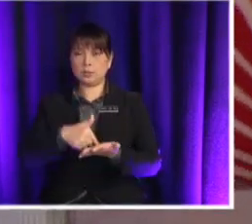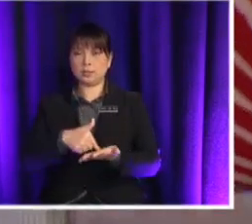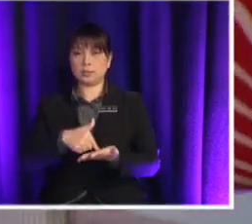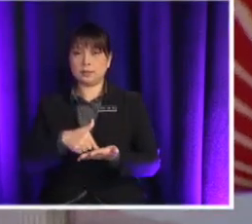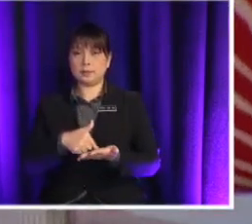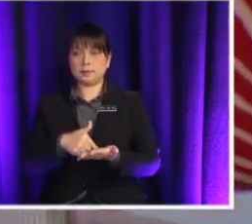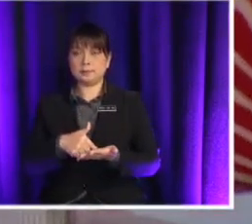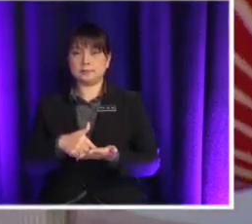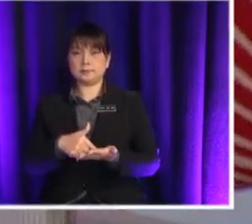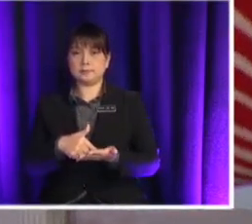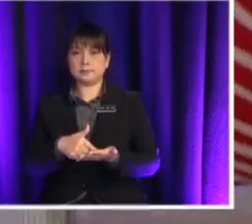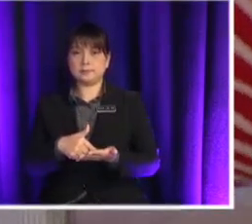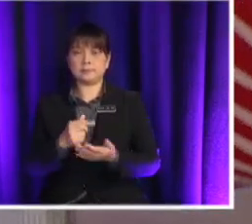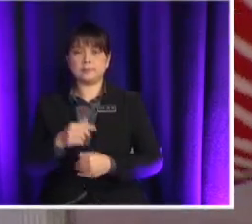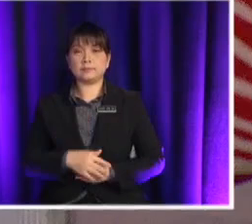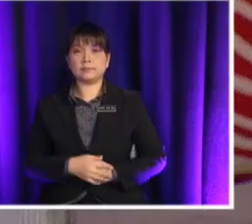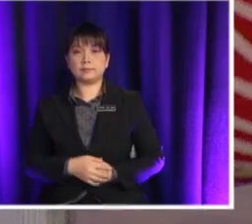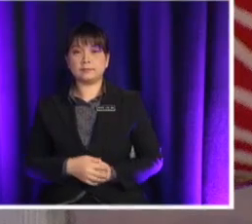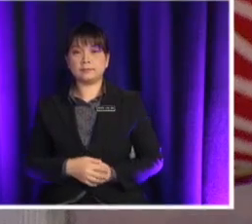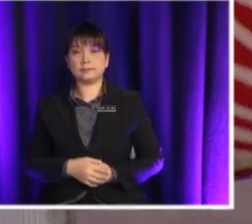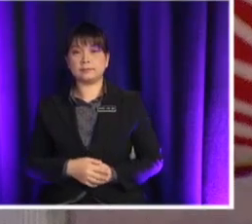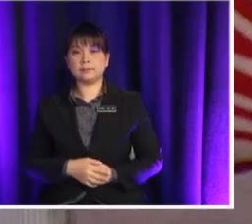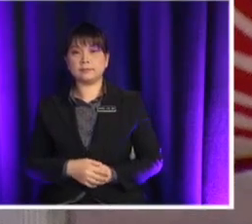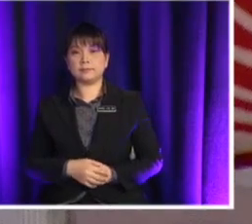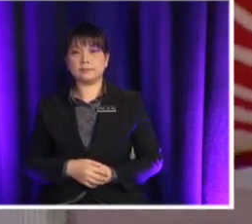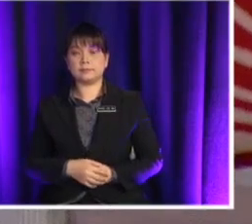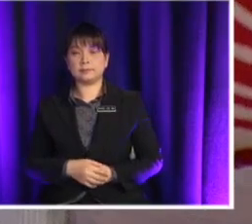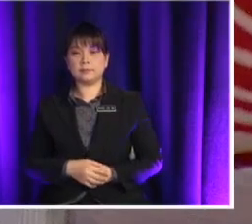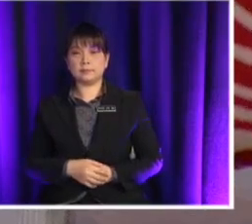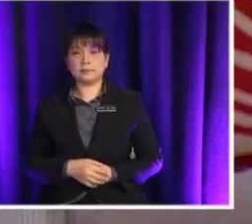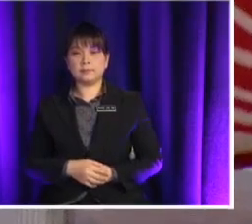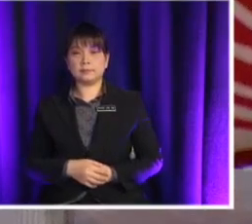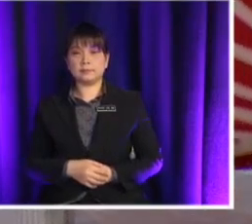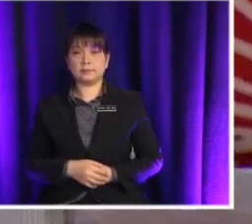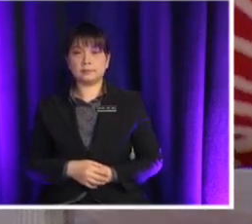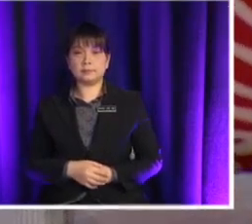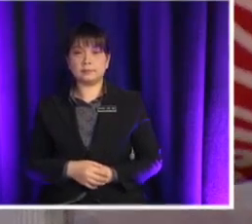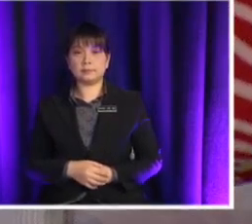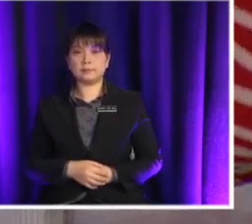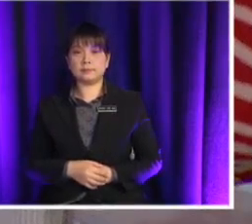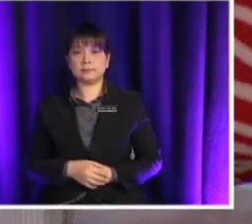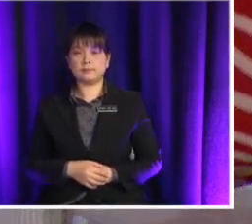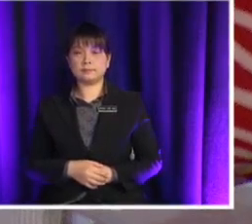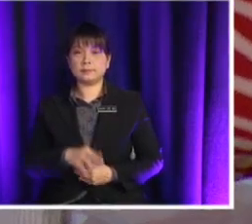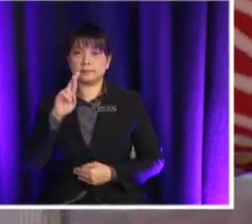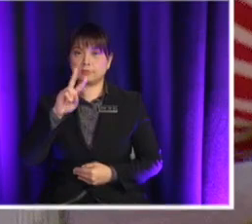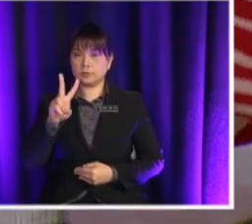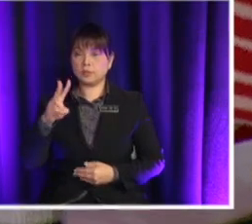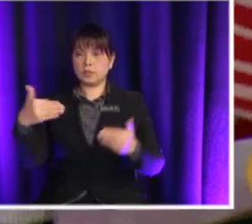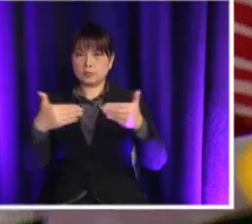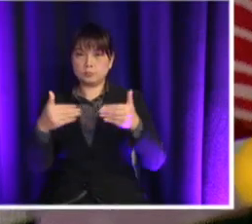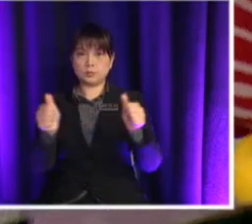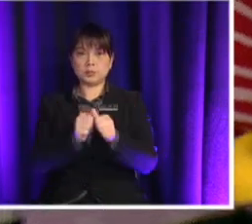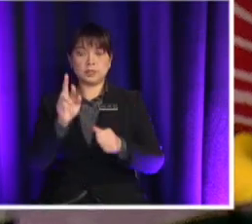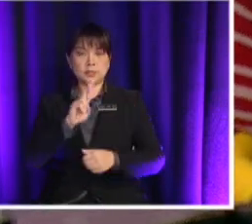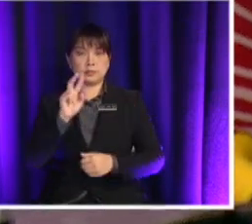dah sambung ini base kat sini adalah R2, kita sambungkan dengan R2 sambungkan dengan R1. So